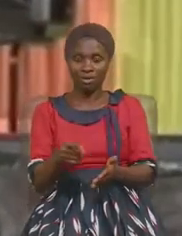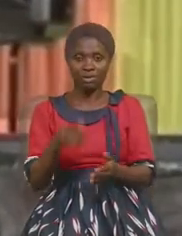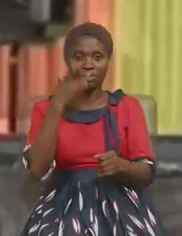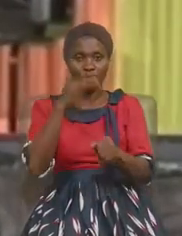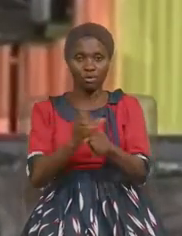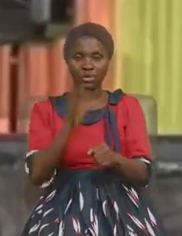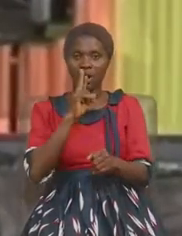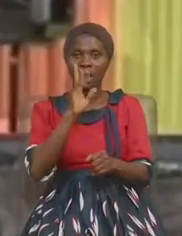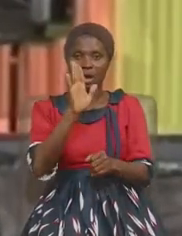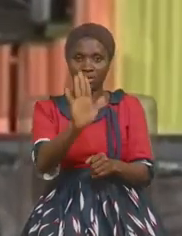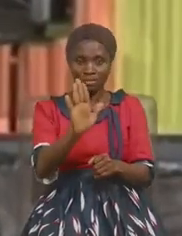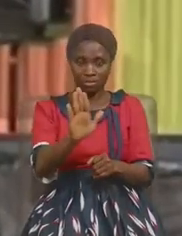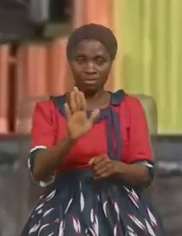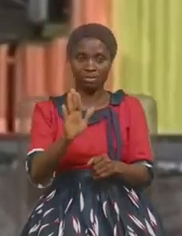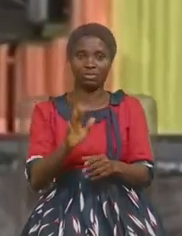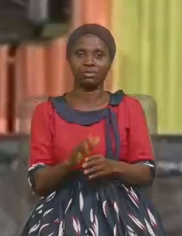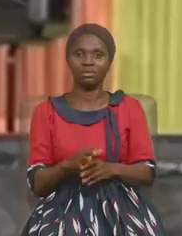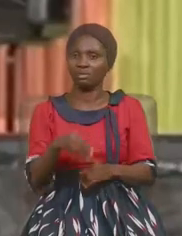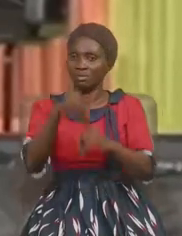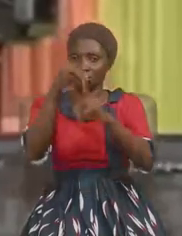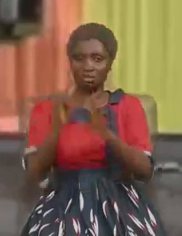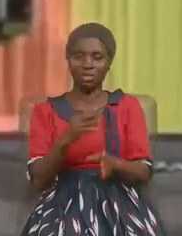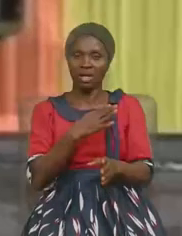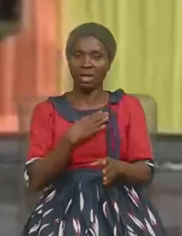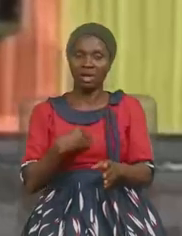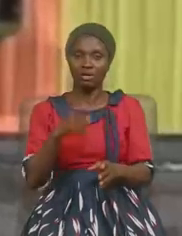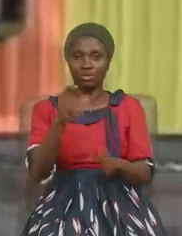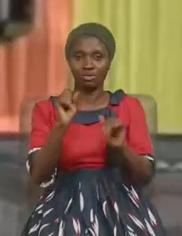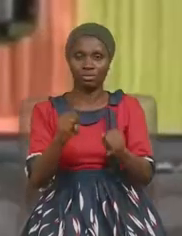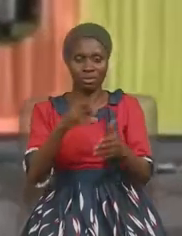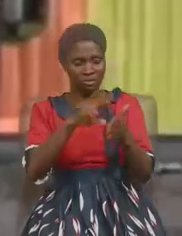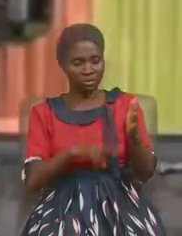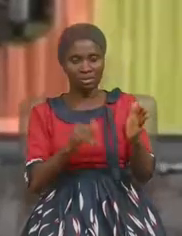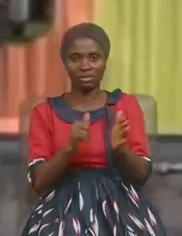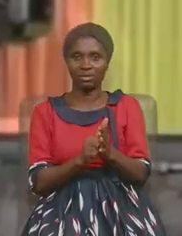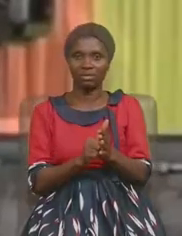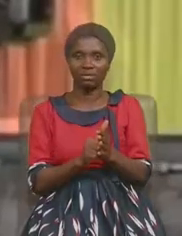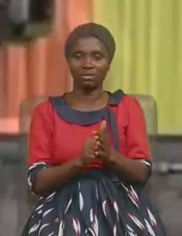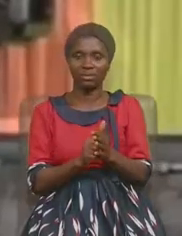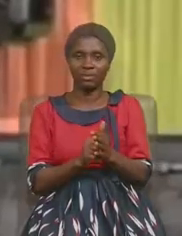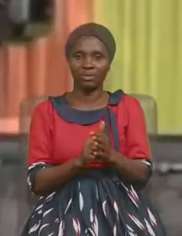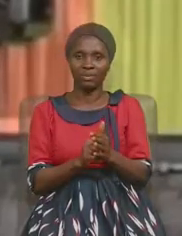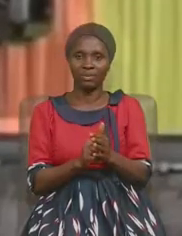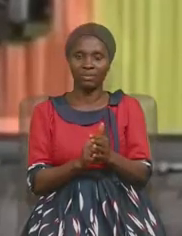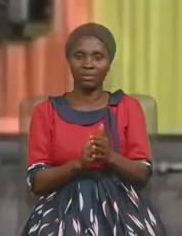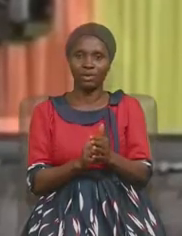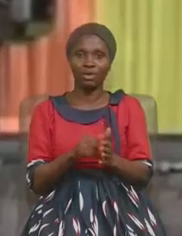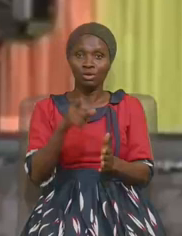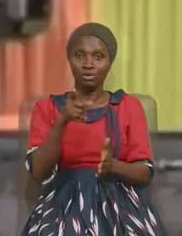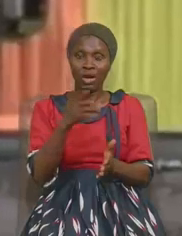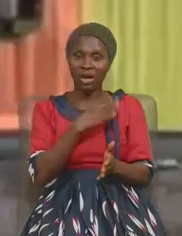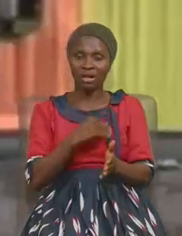en particulier. Et tu peux lire cela et fuir. et ne pas comprendre que c'est pour